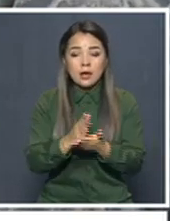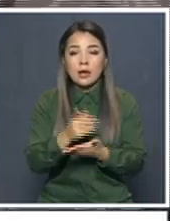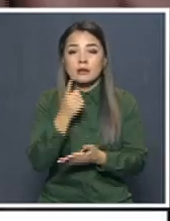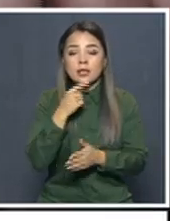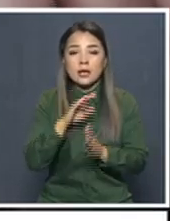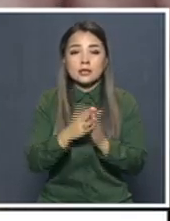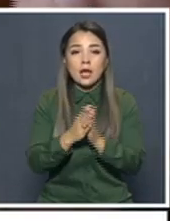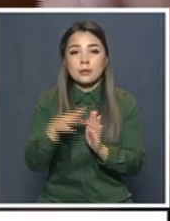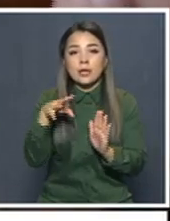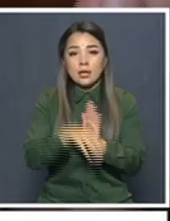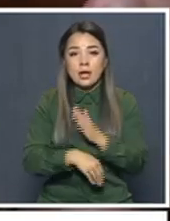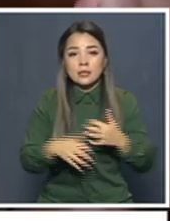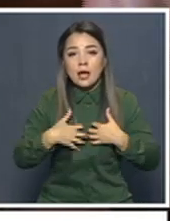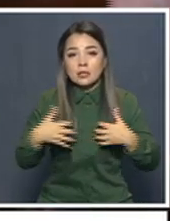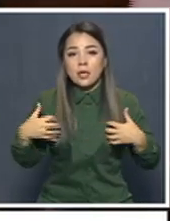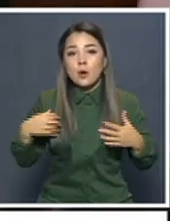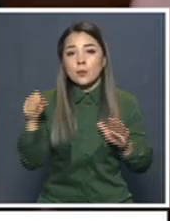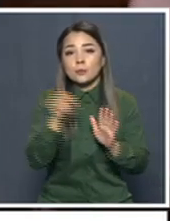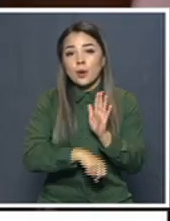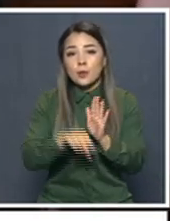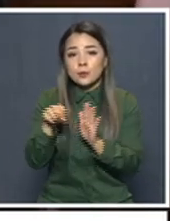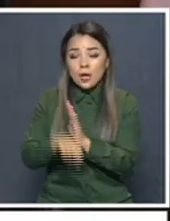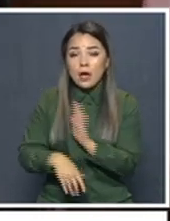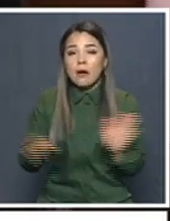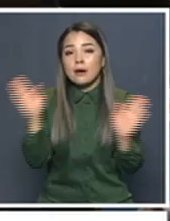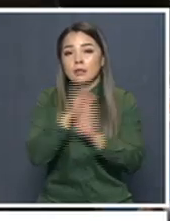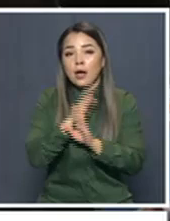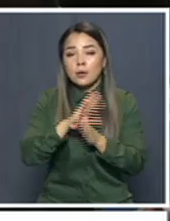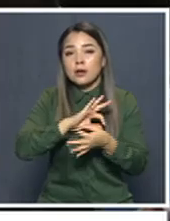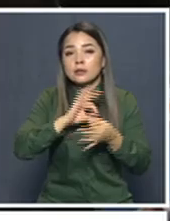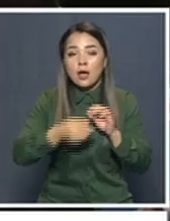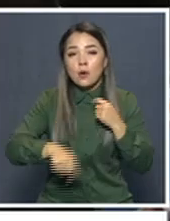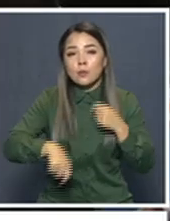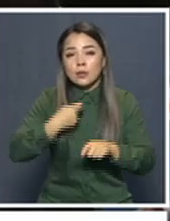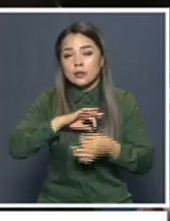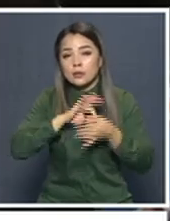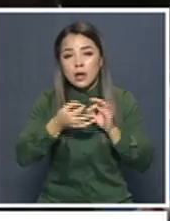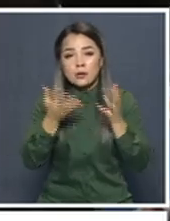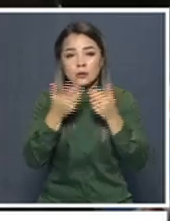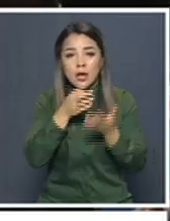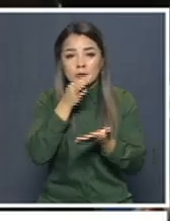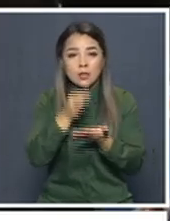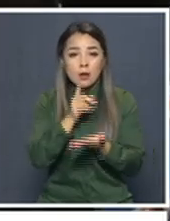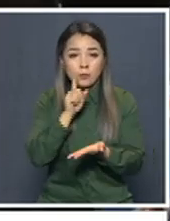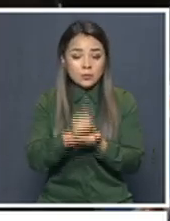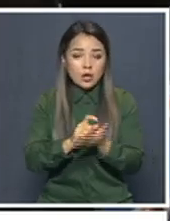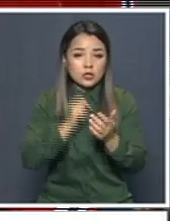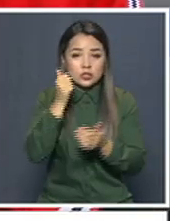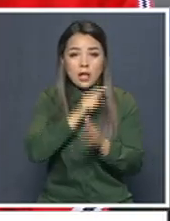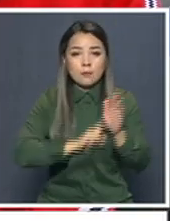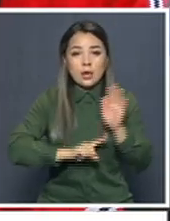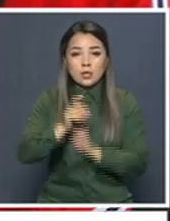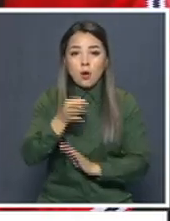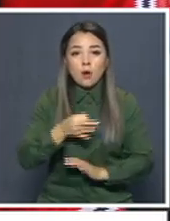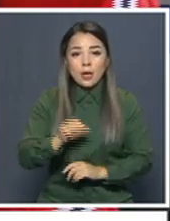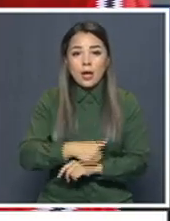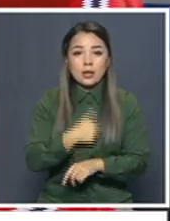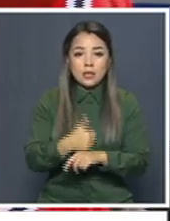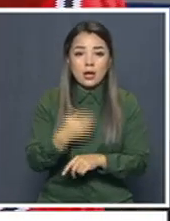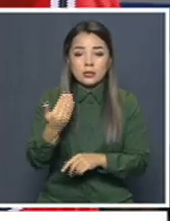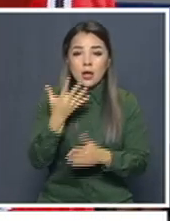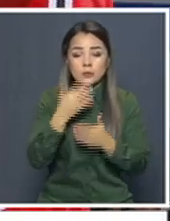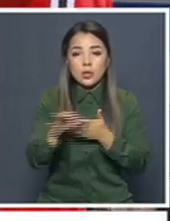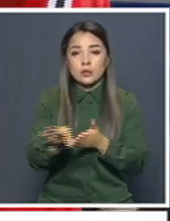кітапқа енгізілген аңдатқандардың табиғатқа қаншалықты залал келтірілгені есептеліп жатыр. Жыл басынан бері облыс әкімдігі жанынан